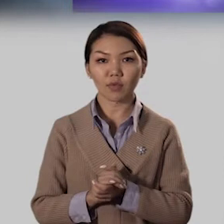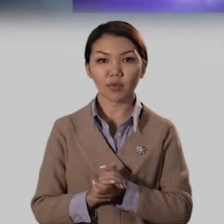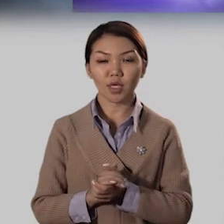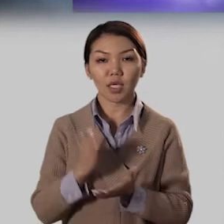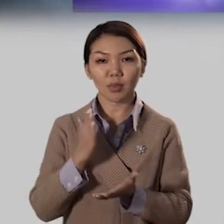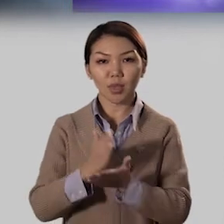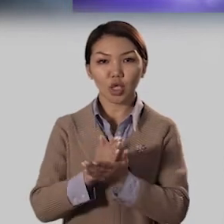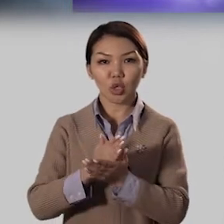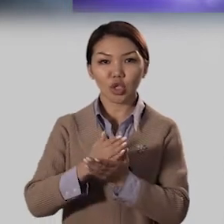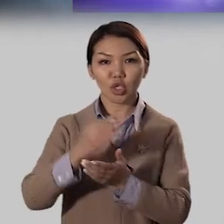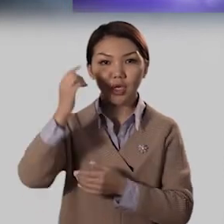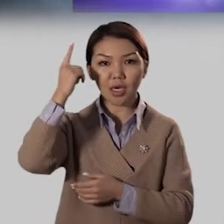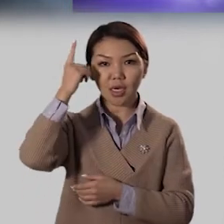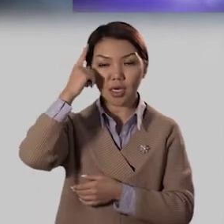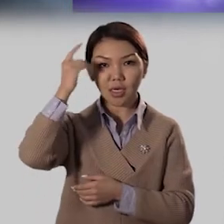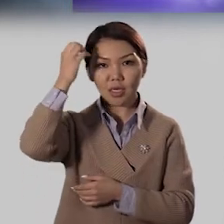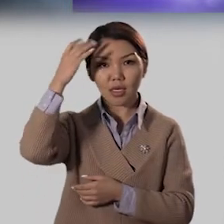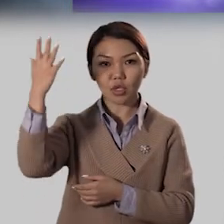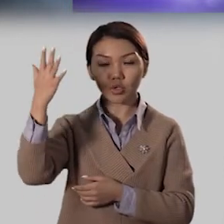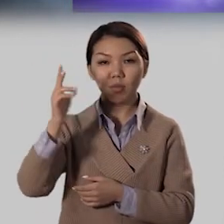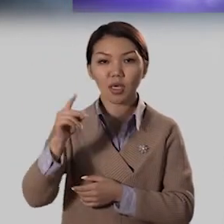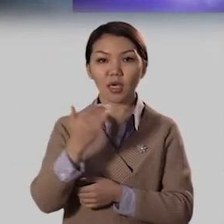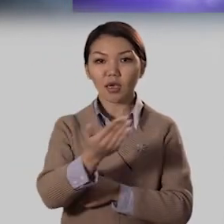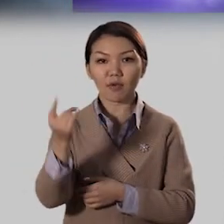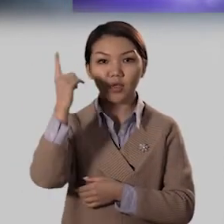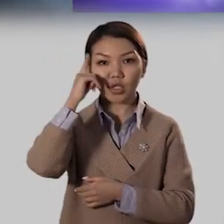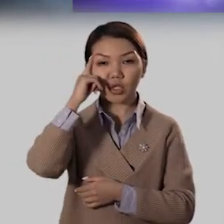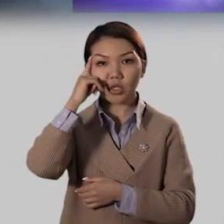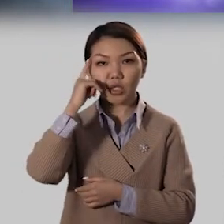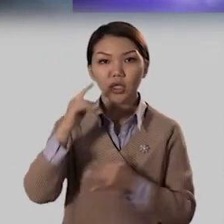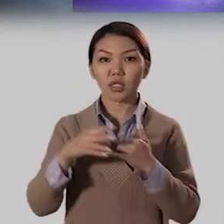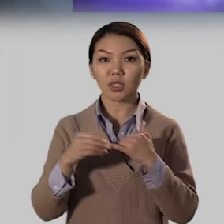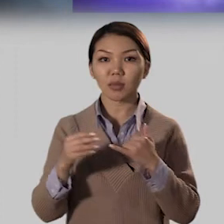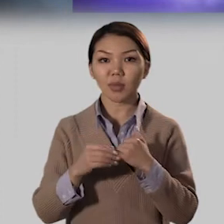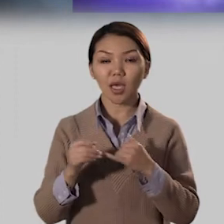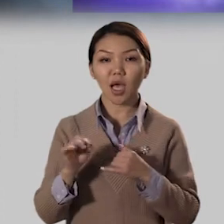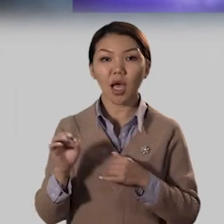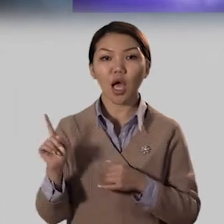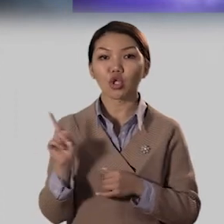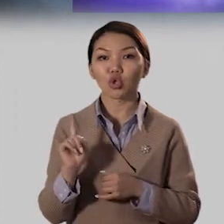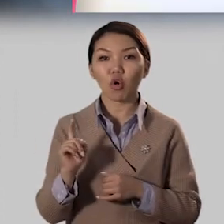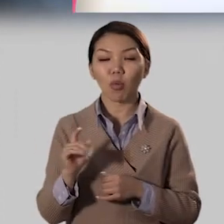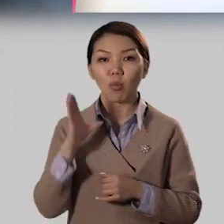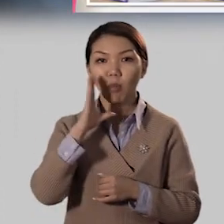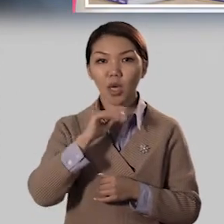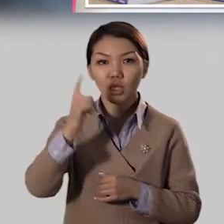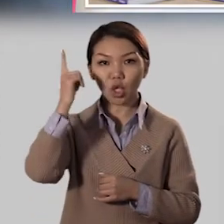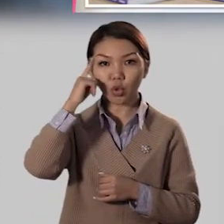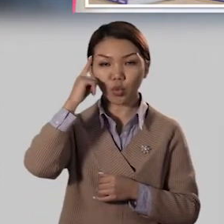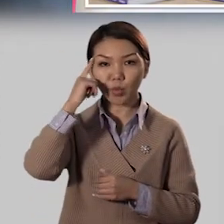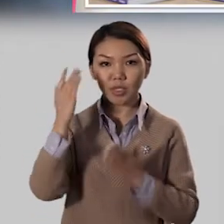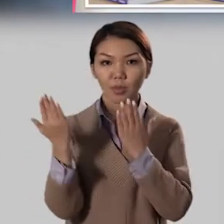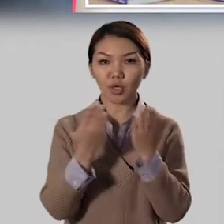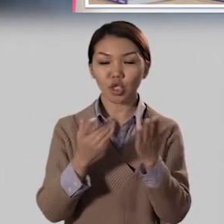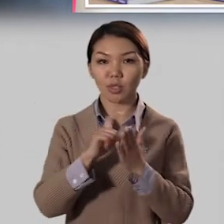разумом как вы считаете о чем земля могла бы думать прочитаем